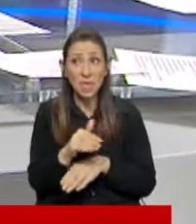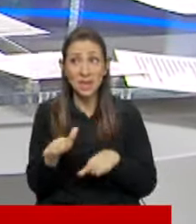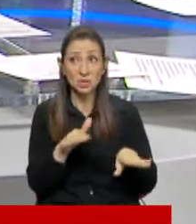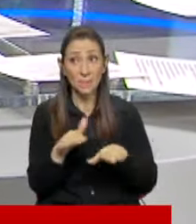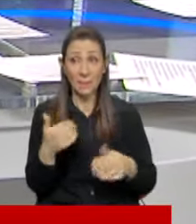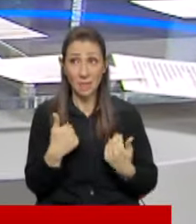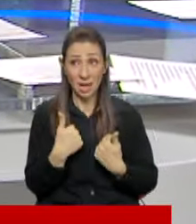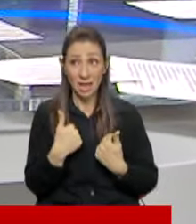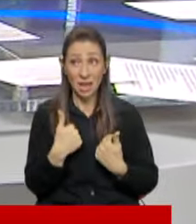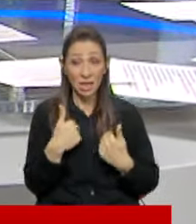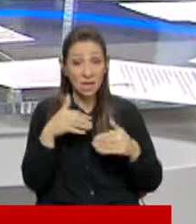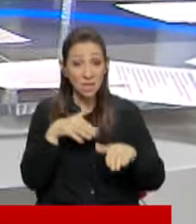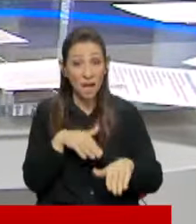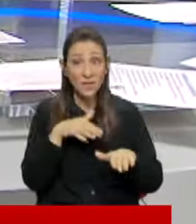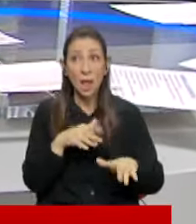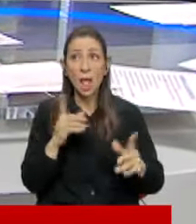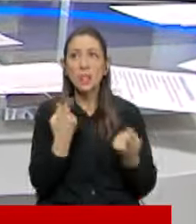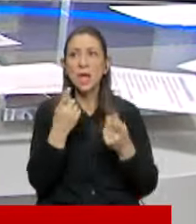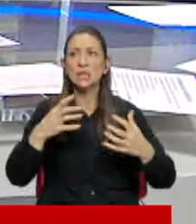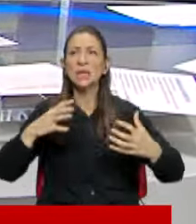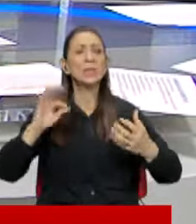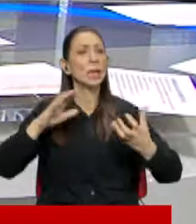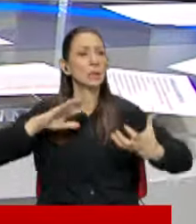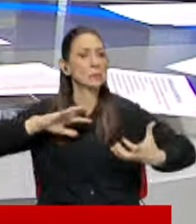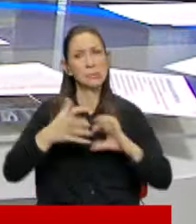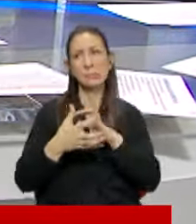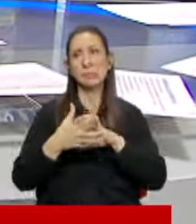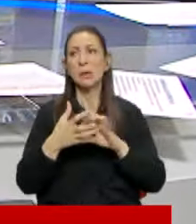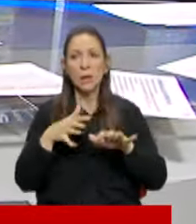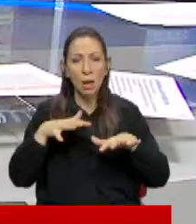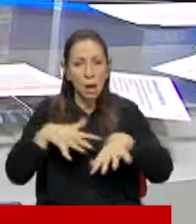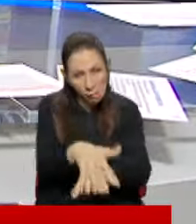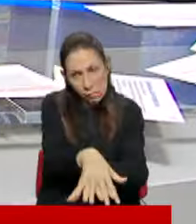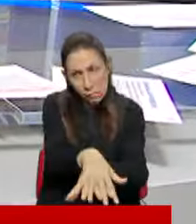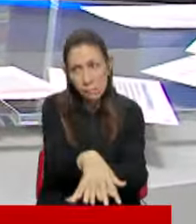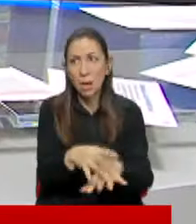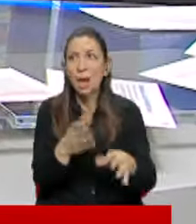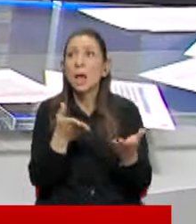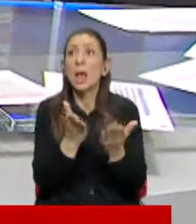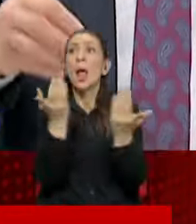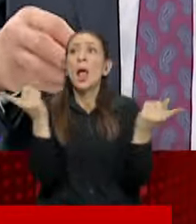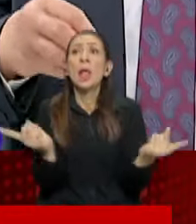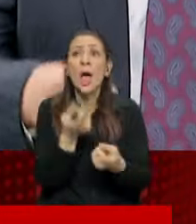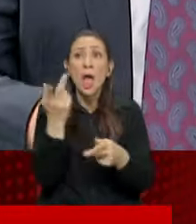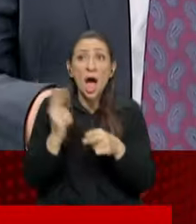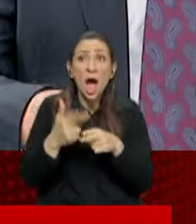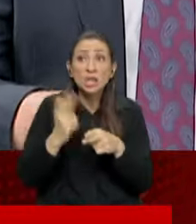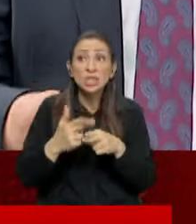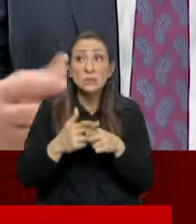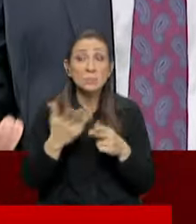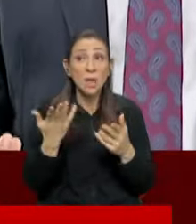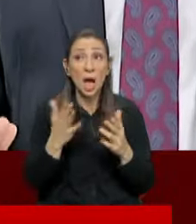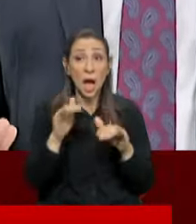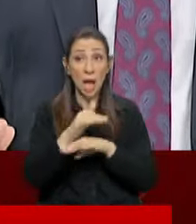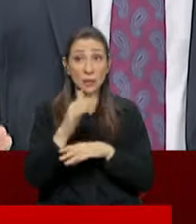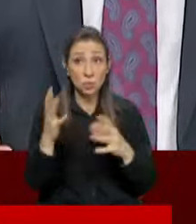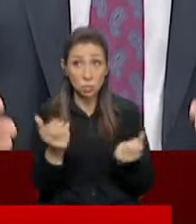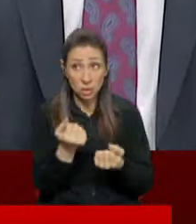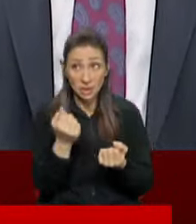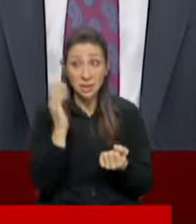Evet. Trafik kilit olduğu için hiçbir şey gönderemiyorsunuz. Oysa en acil müdahale hayat